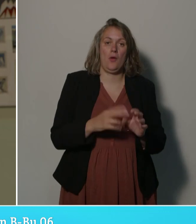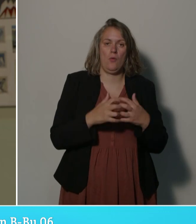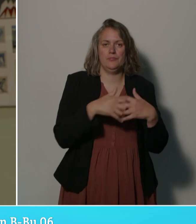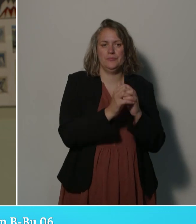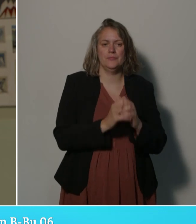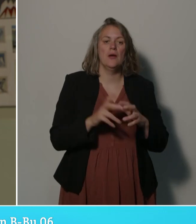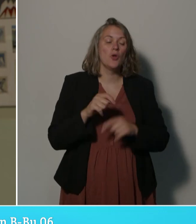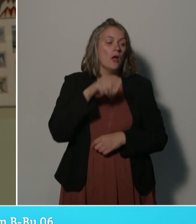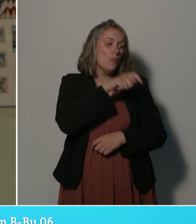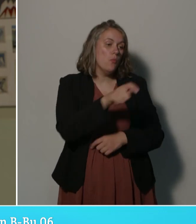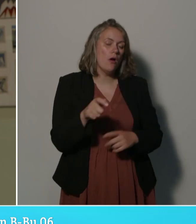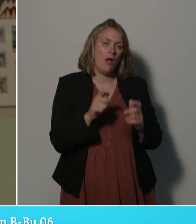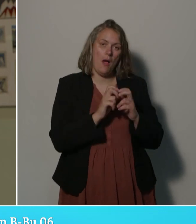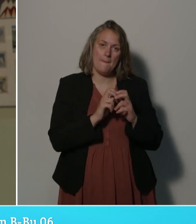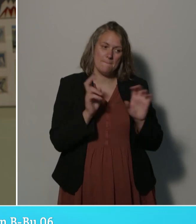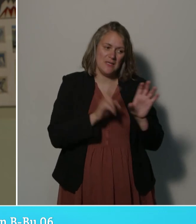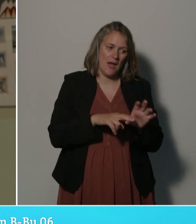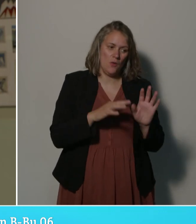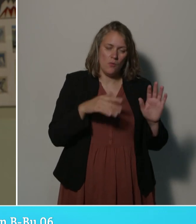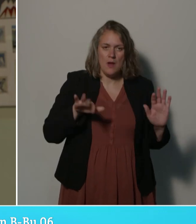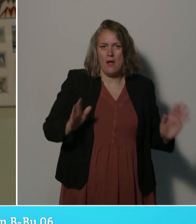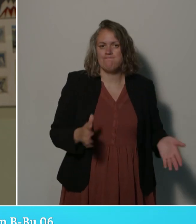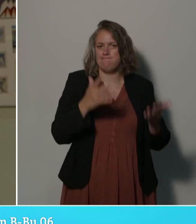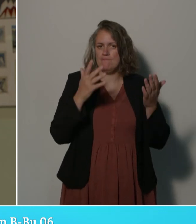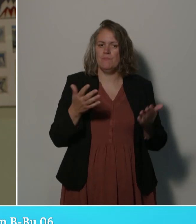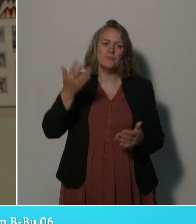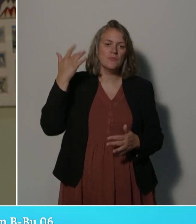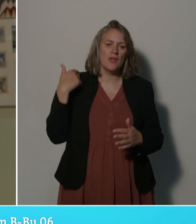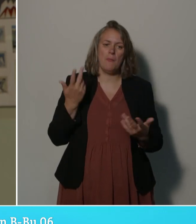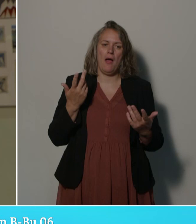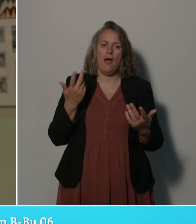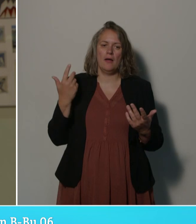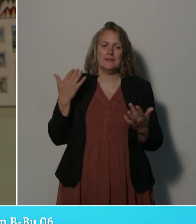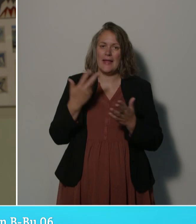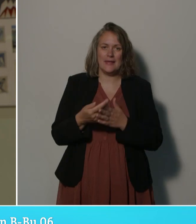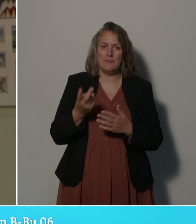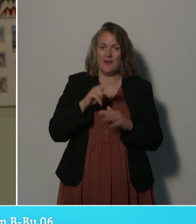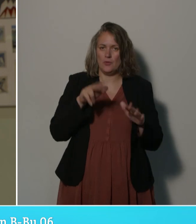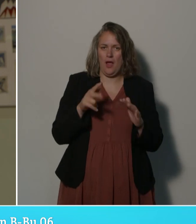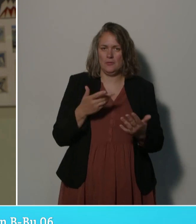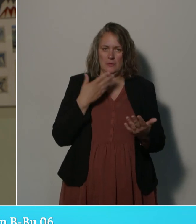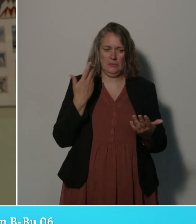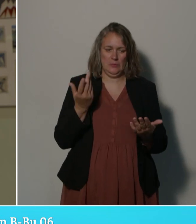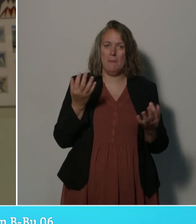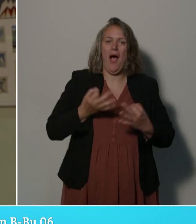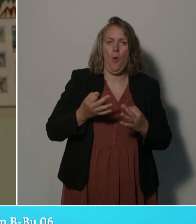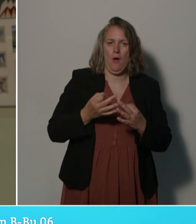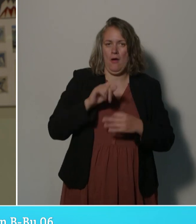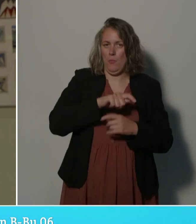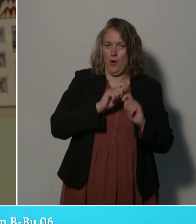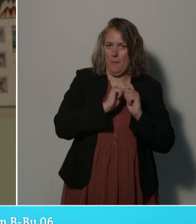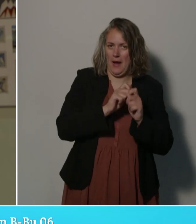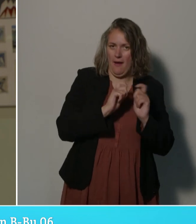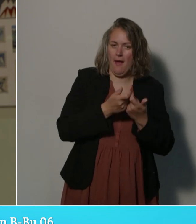die Bürgerbeteiligung besser zu begleiten. Das hat er meines Wissens seitdem nicht tun müssen. Auch, das will ich mal schon